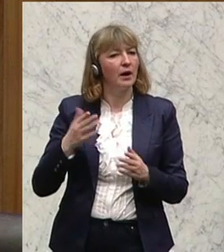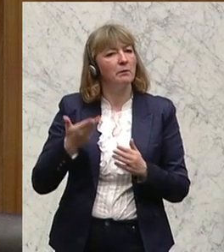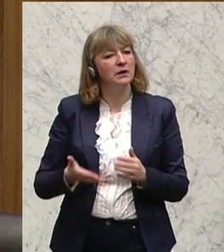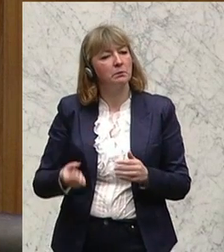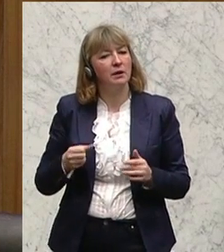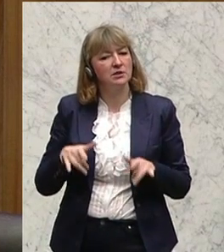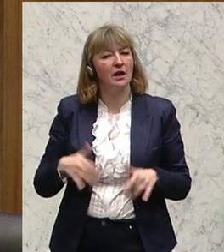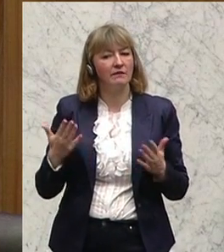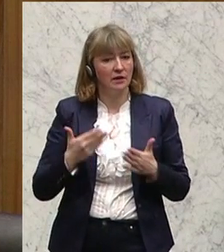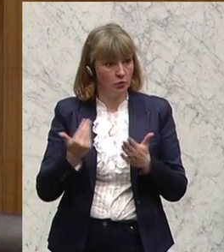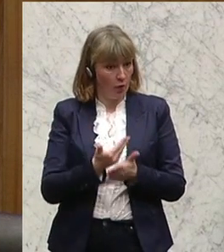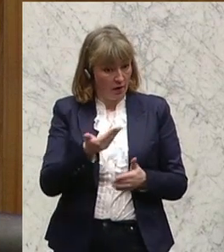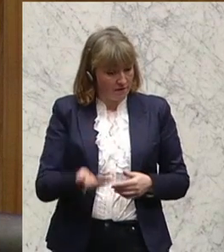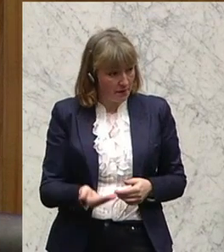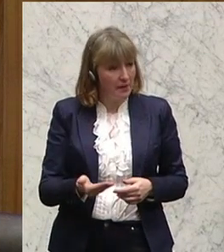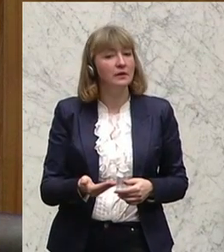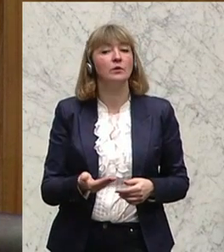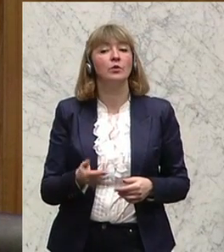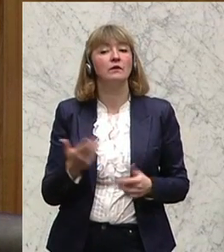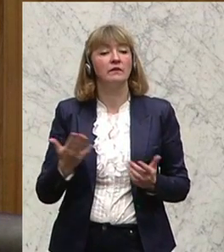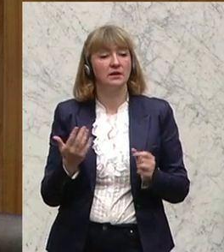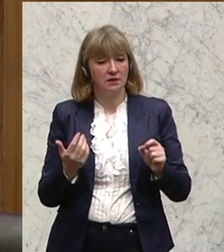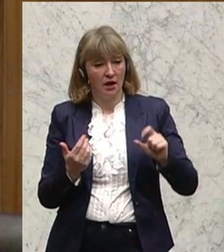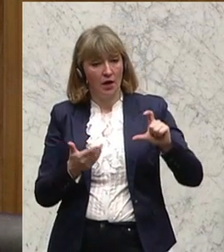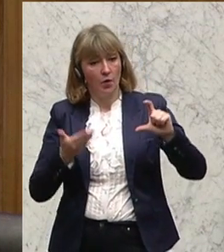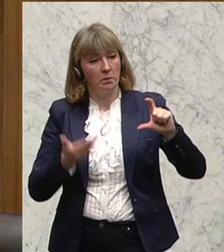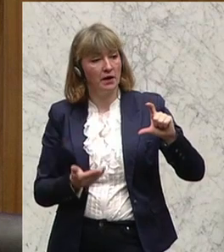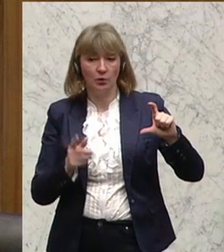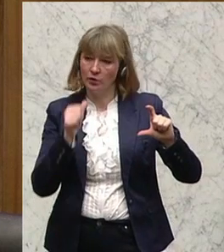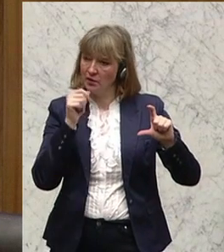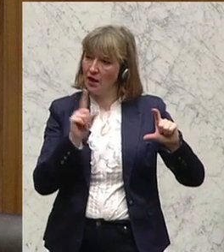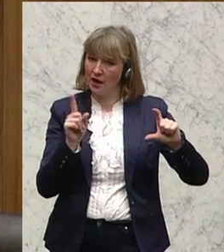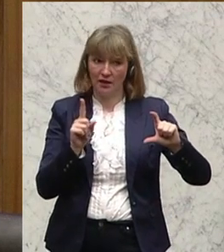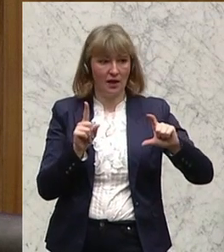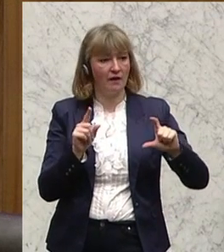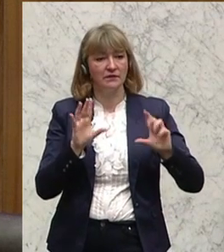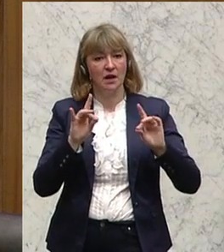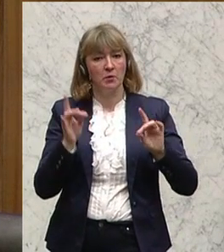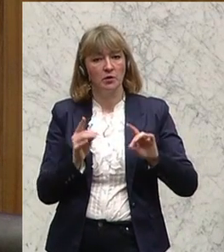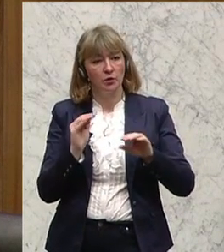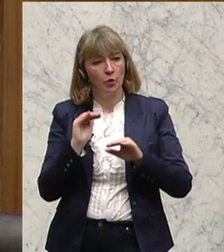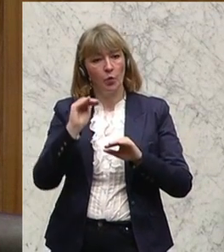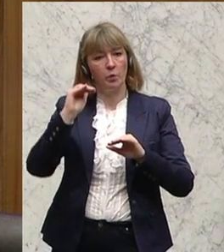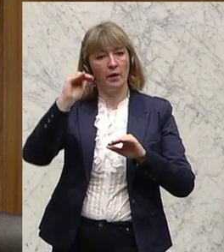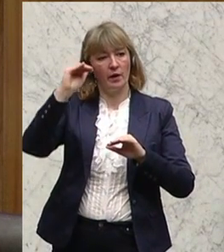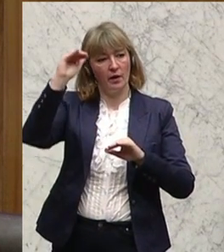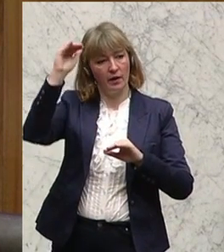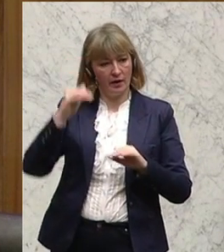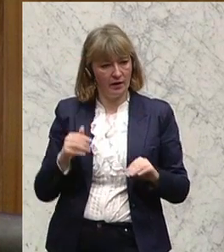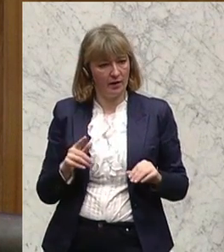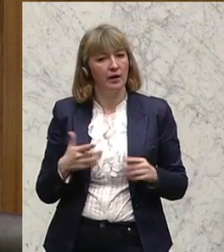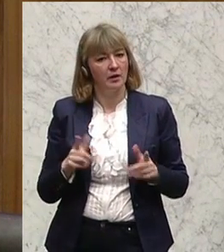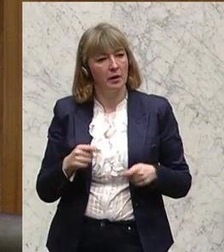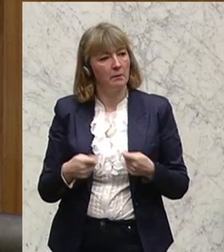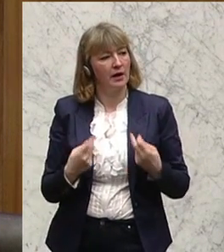ist, dass bei Neuvermietung die Erhöhung der Miete nicht mehr als 10% betragen darf. Und man geht aus von